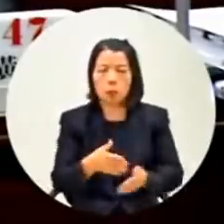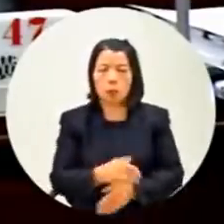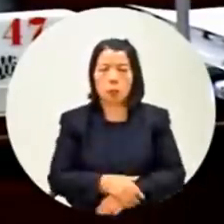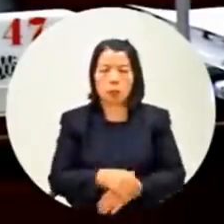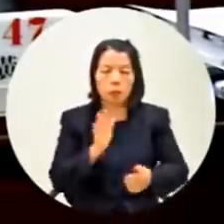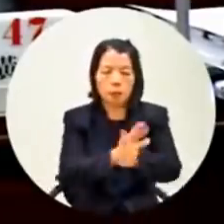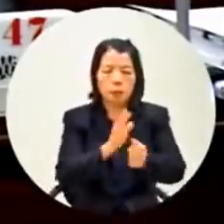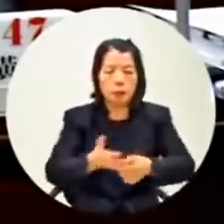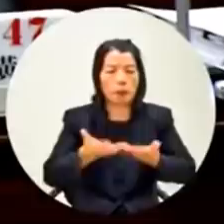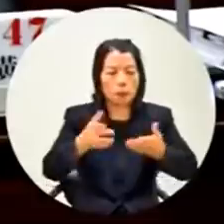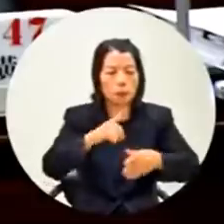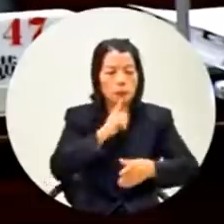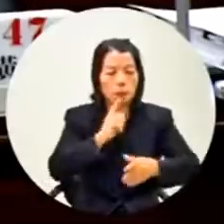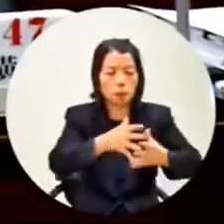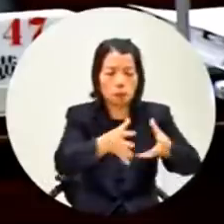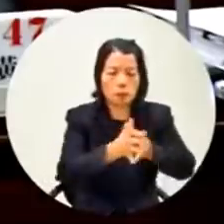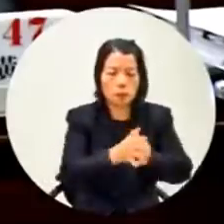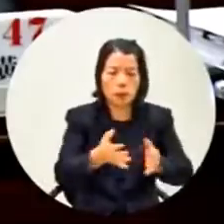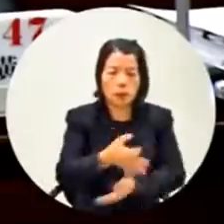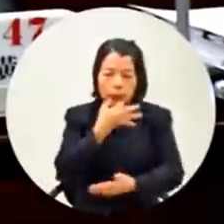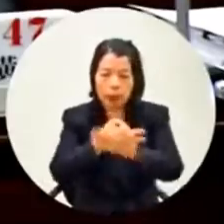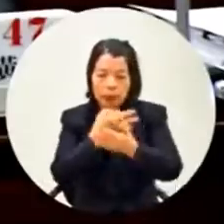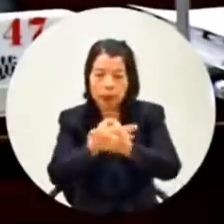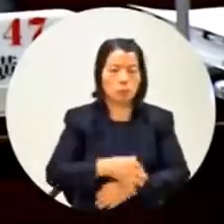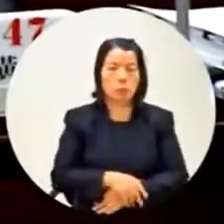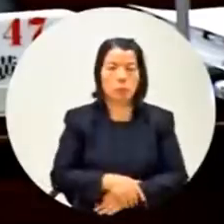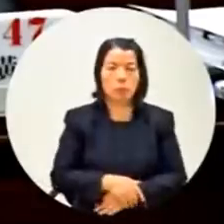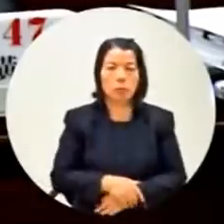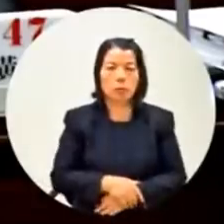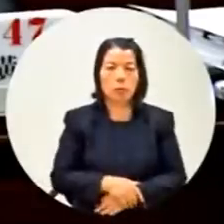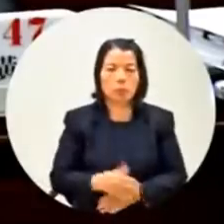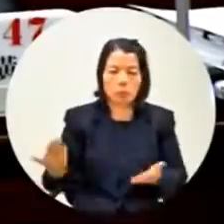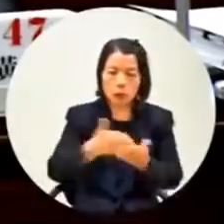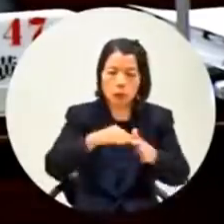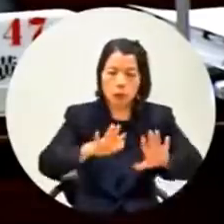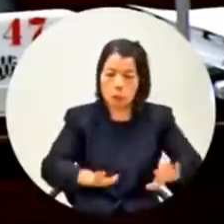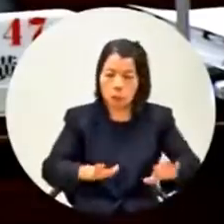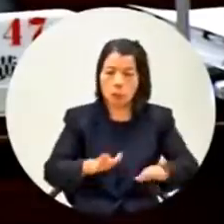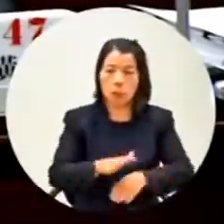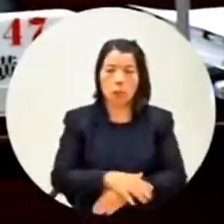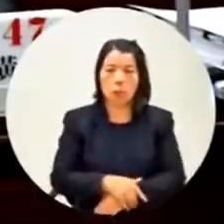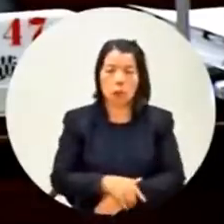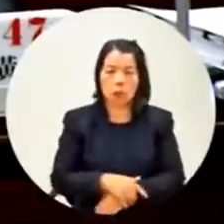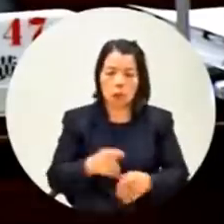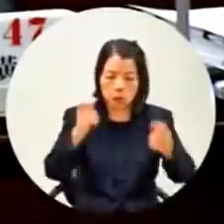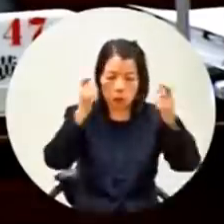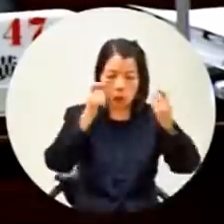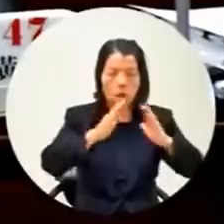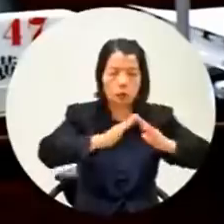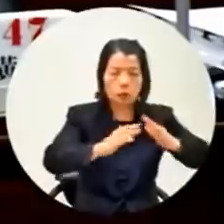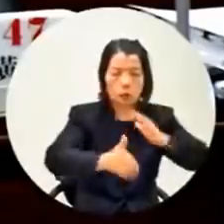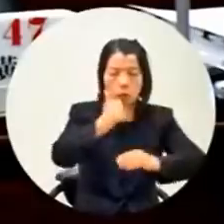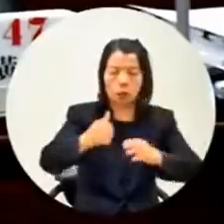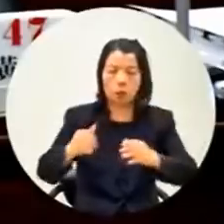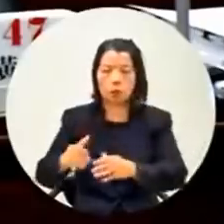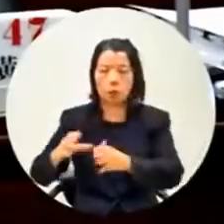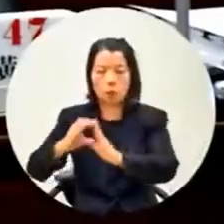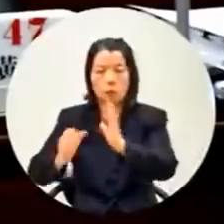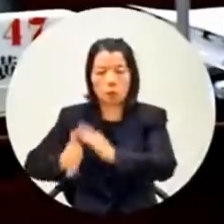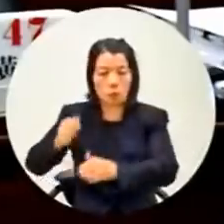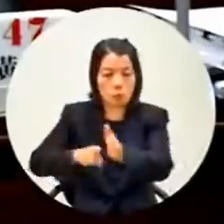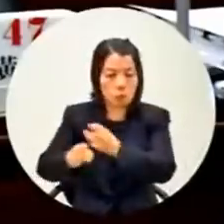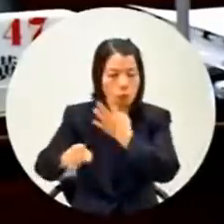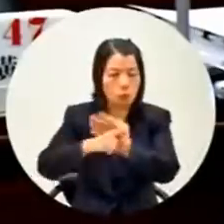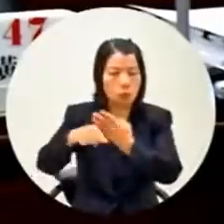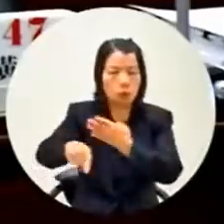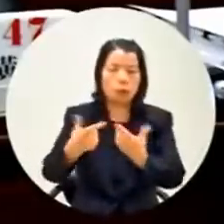集团省了多少的罚金，到现在为止，从我们的市长到局长，专业的局长还